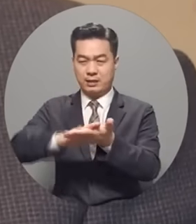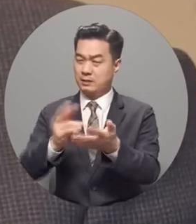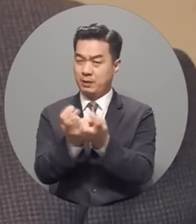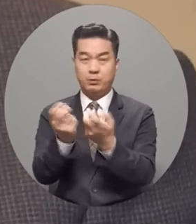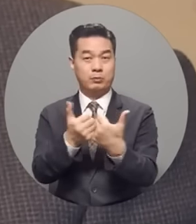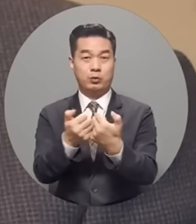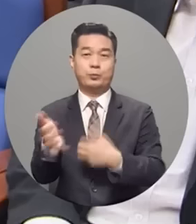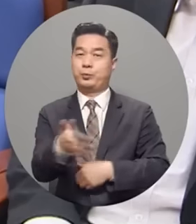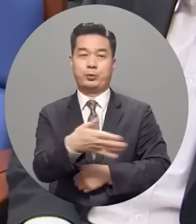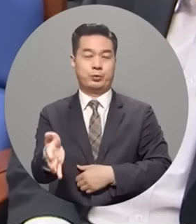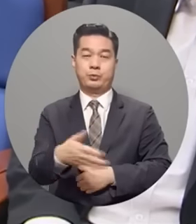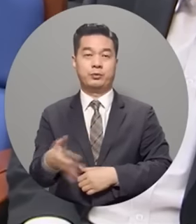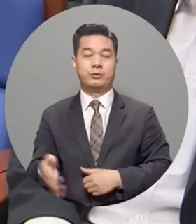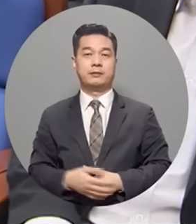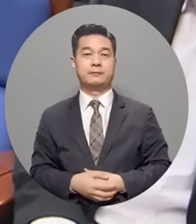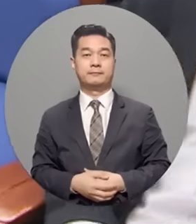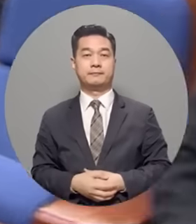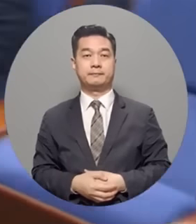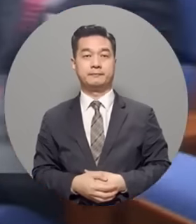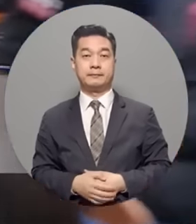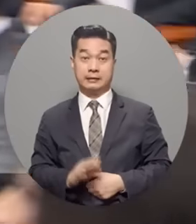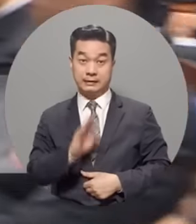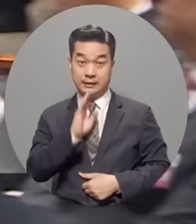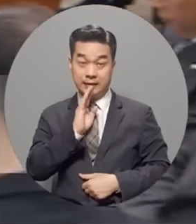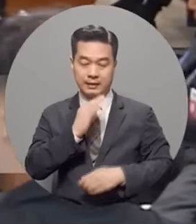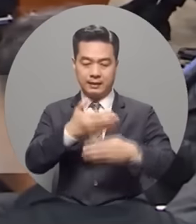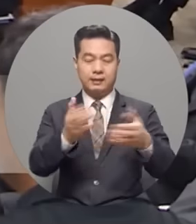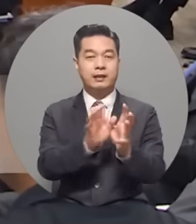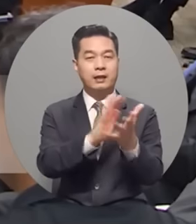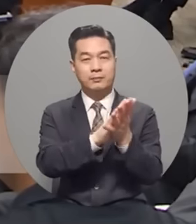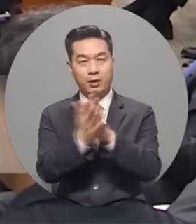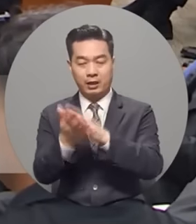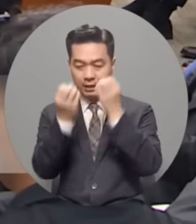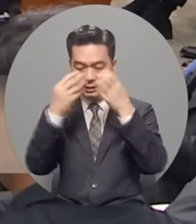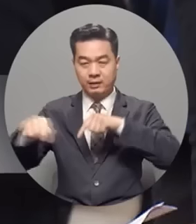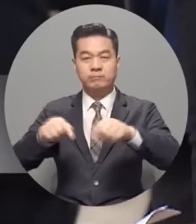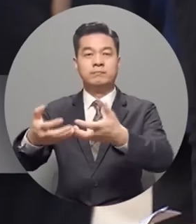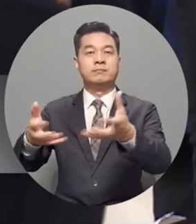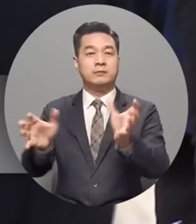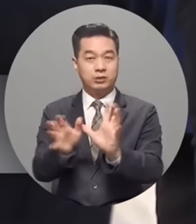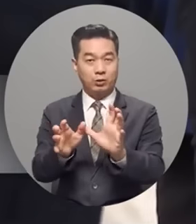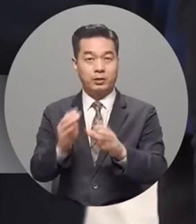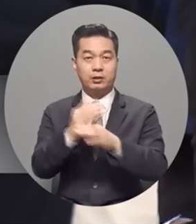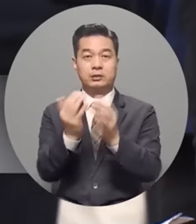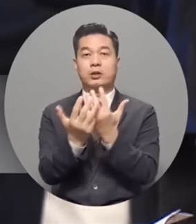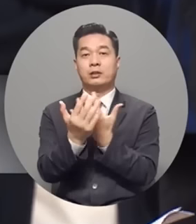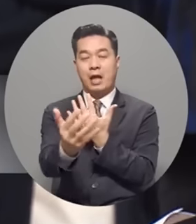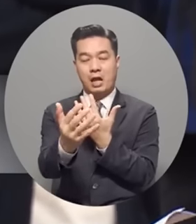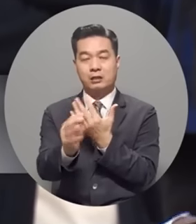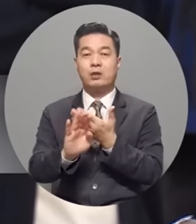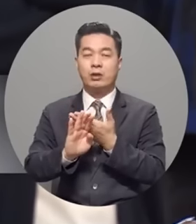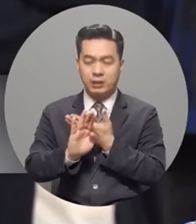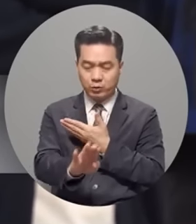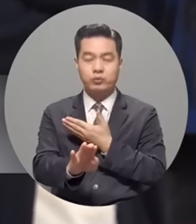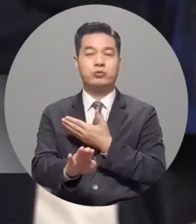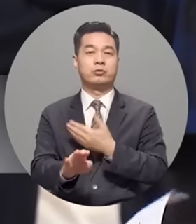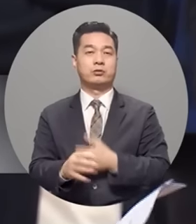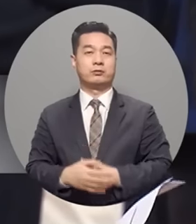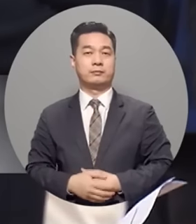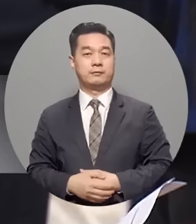못하고 있습니다. 실질적인 당의 변화는 새 지도부를 뽑는 전당대회 이후에 가능할 것으로 보이는데